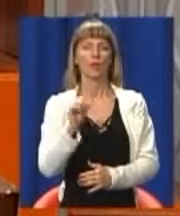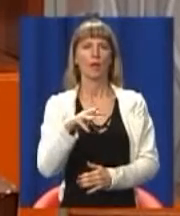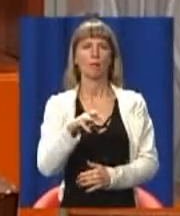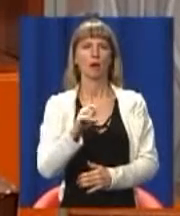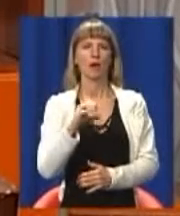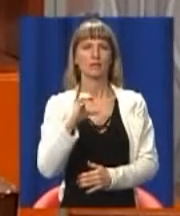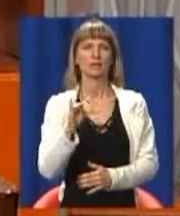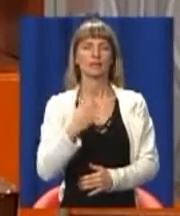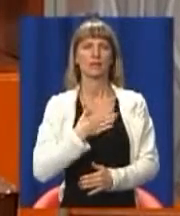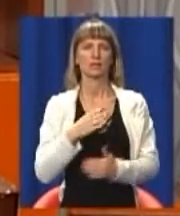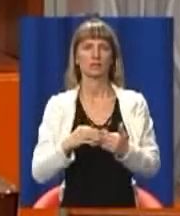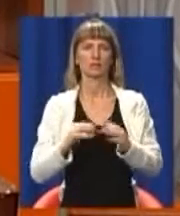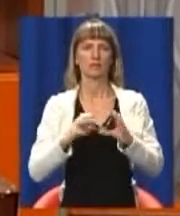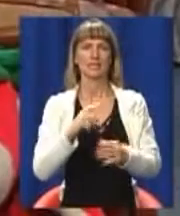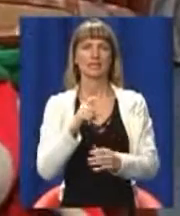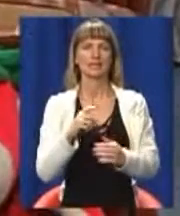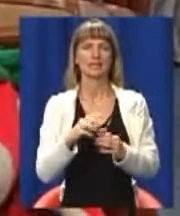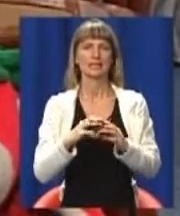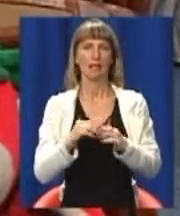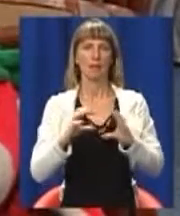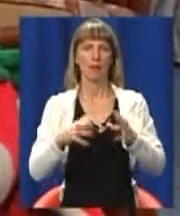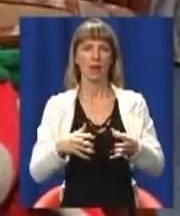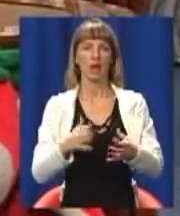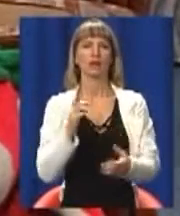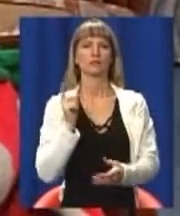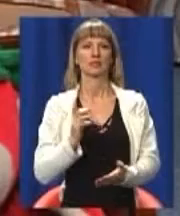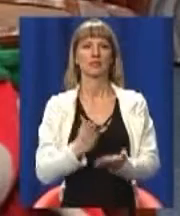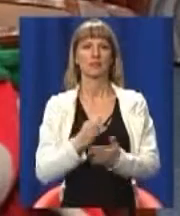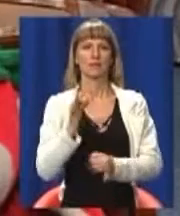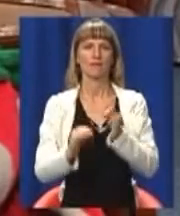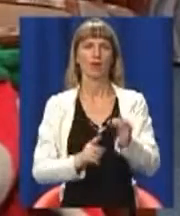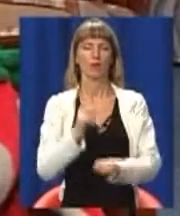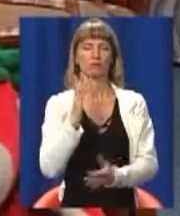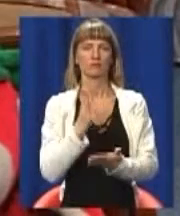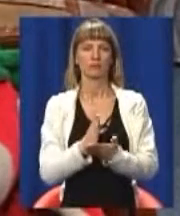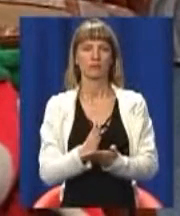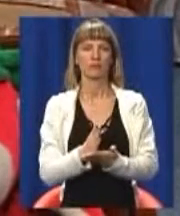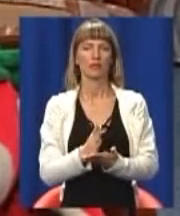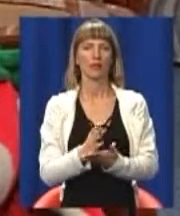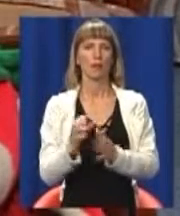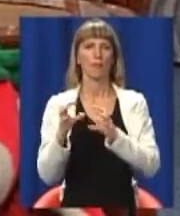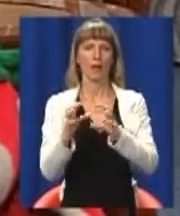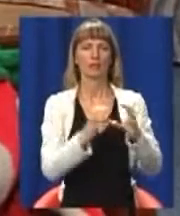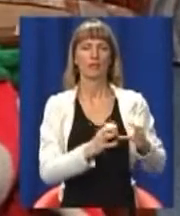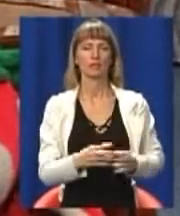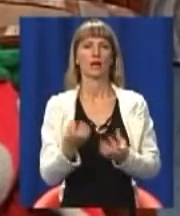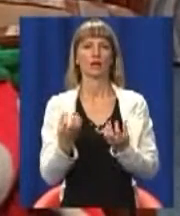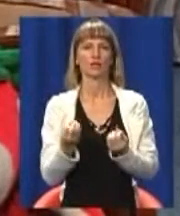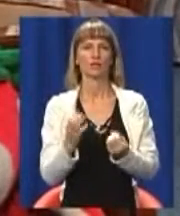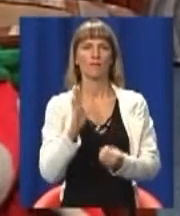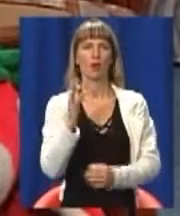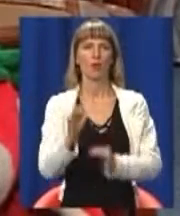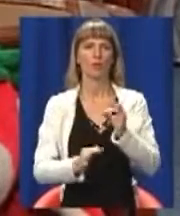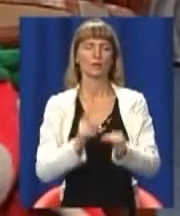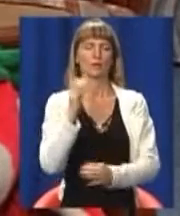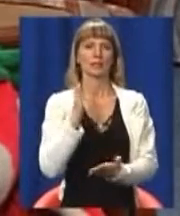наша планета Земля. Так, дійсно, всі ці планети знаходяться в космосі. А ще, в космосі